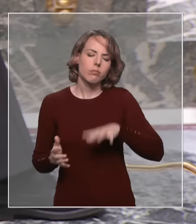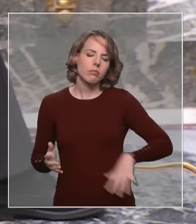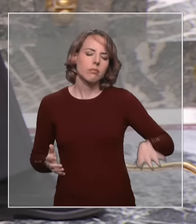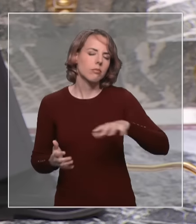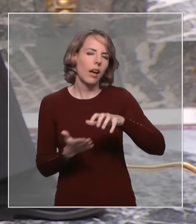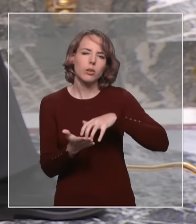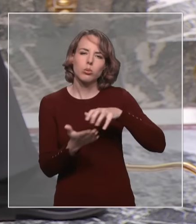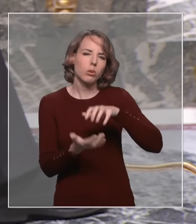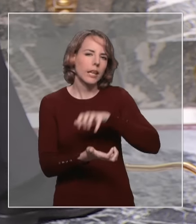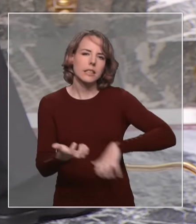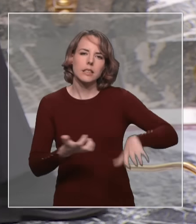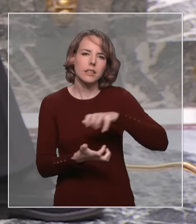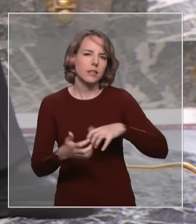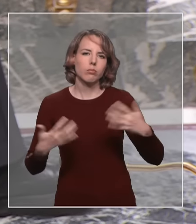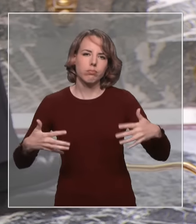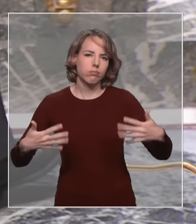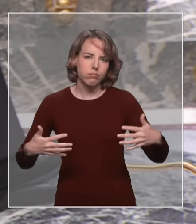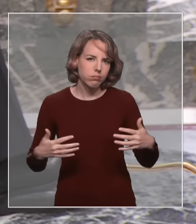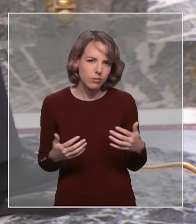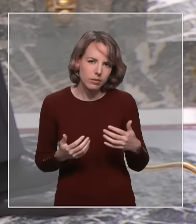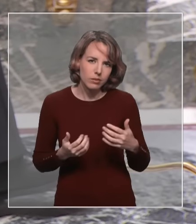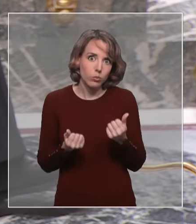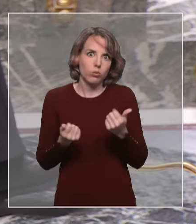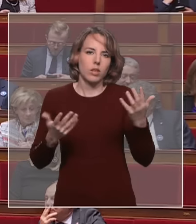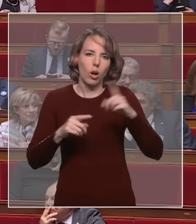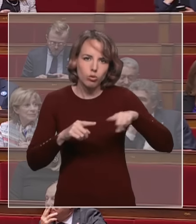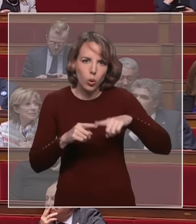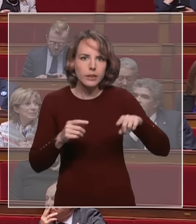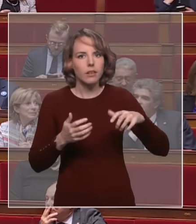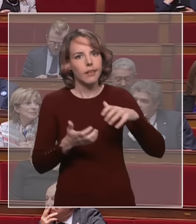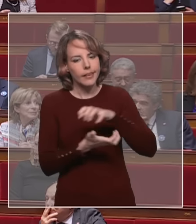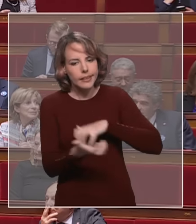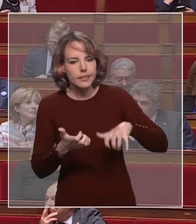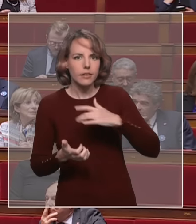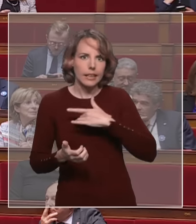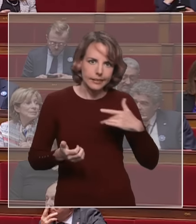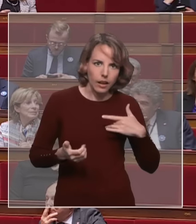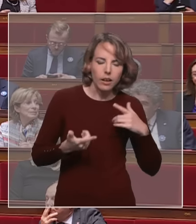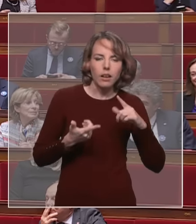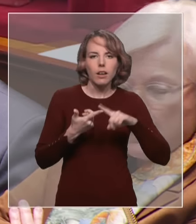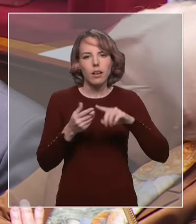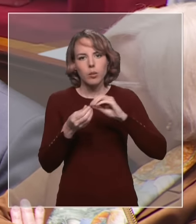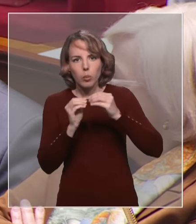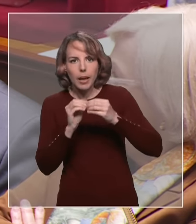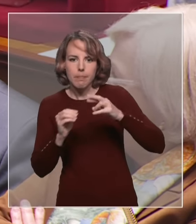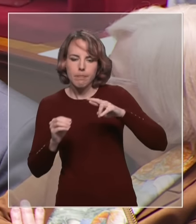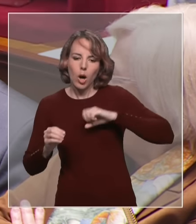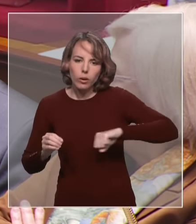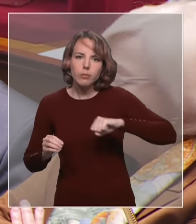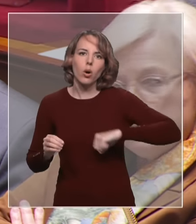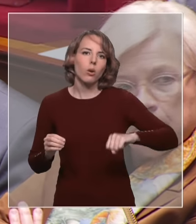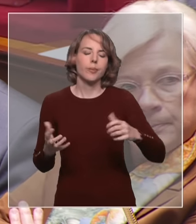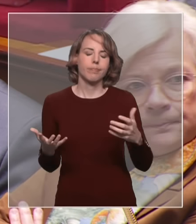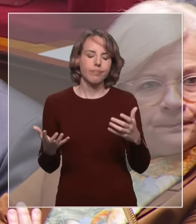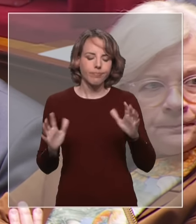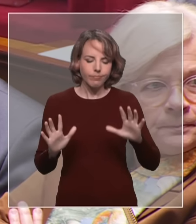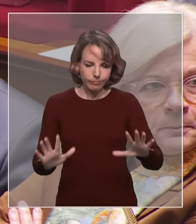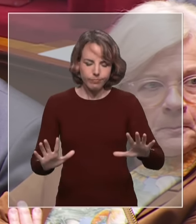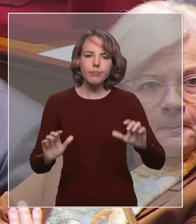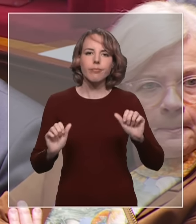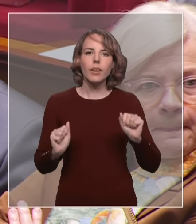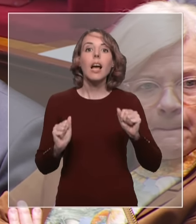multiple. Vous l'avez évoquée, je n'y reviendrai pas. Crise sanitaire, crise de rendement. Vous avez pointé du doigt quelques sujets sur lesquels je veux revenir. D'abord,